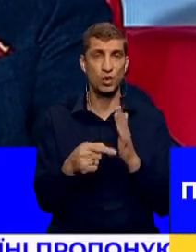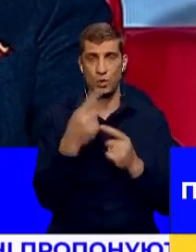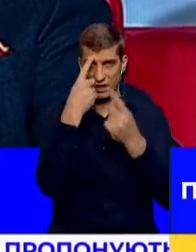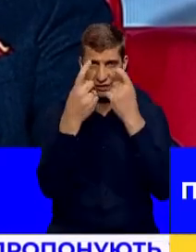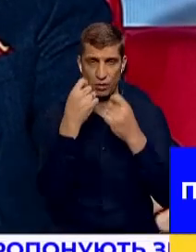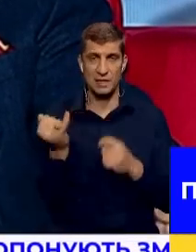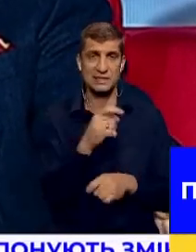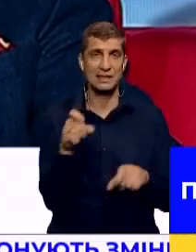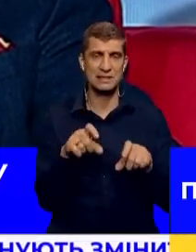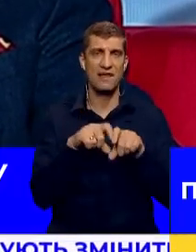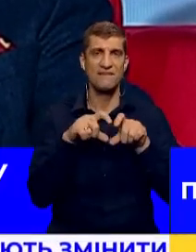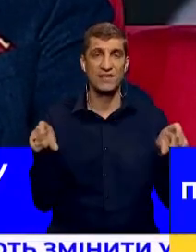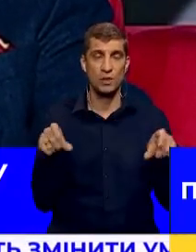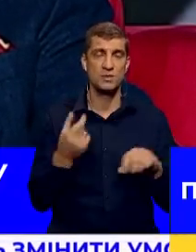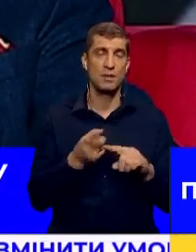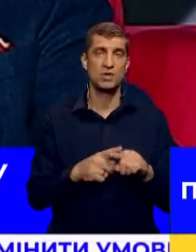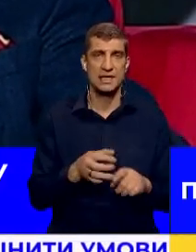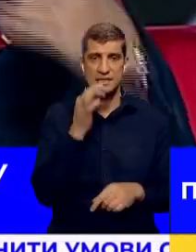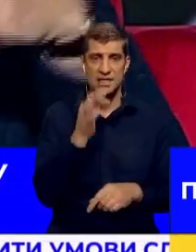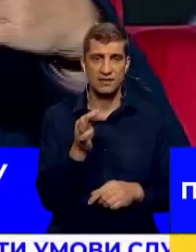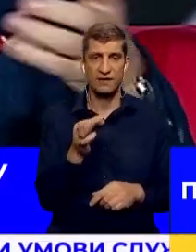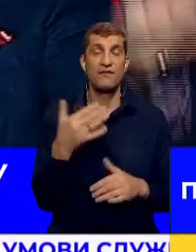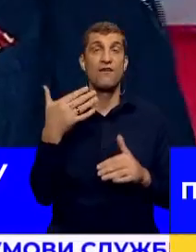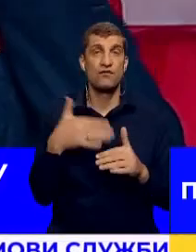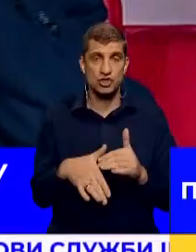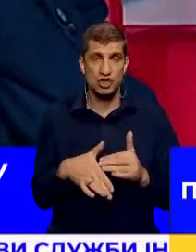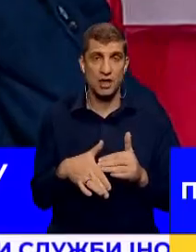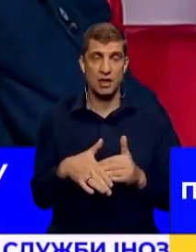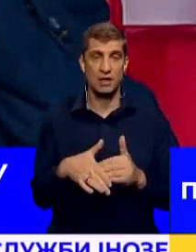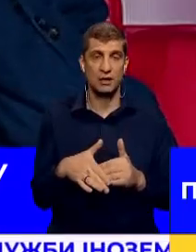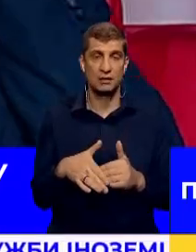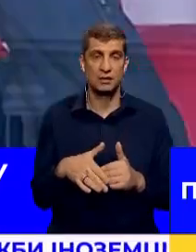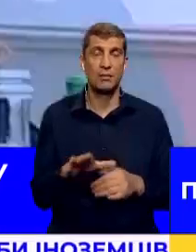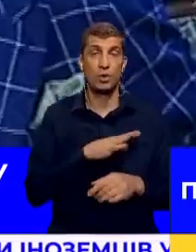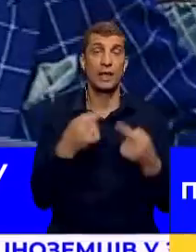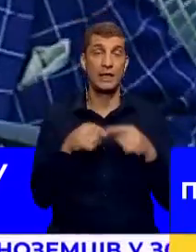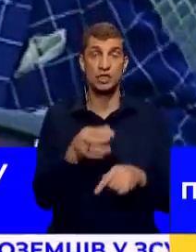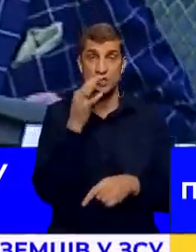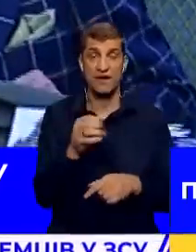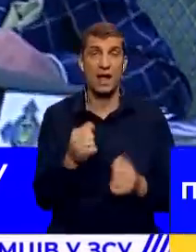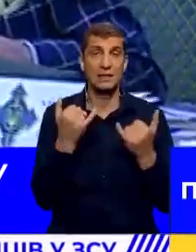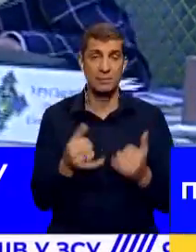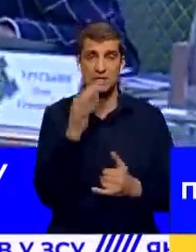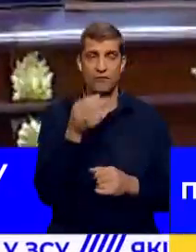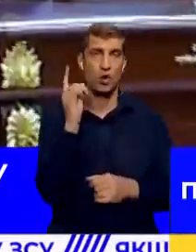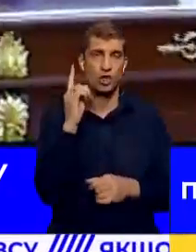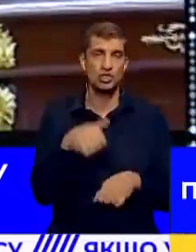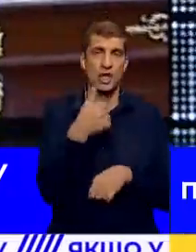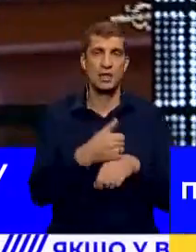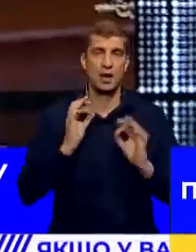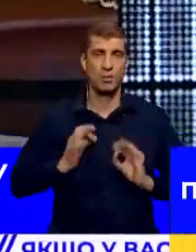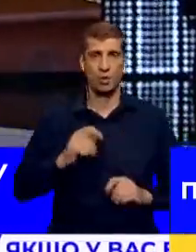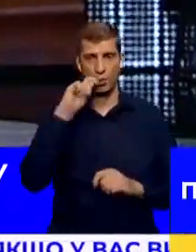з відомства. Про це заявив вже, коли інші заяви, а тепер заявив колишній генеральний